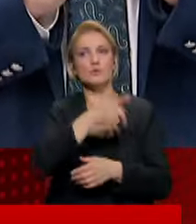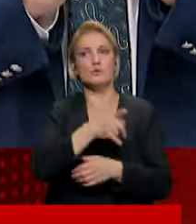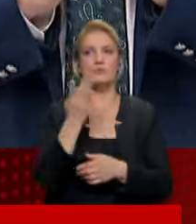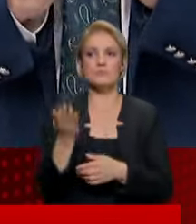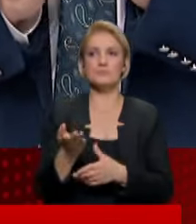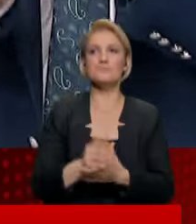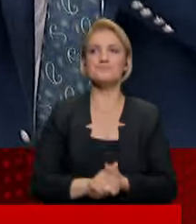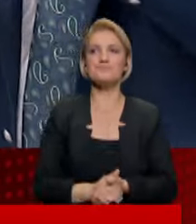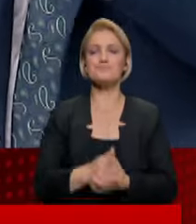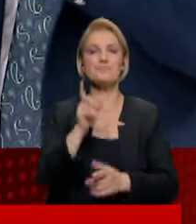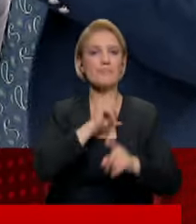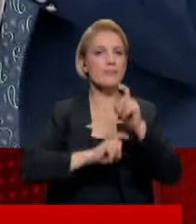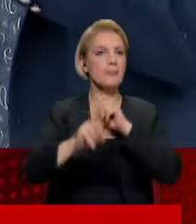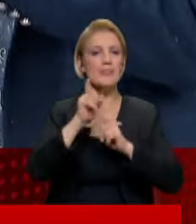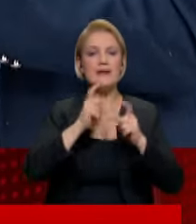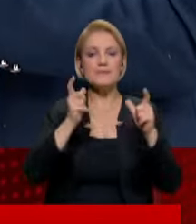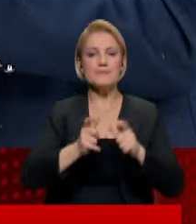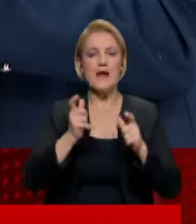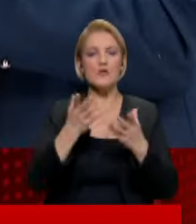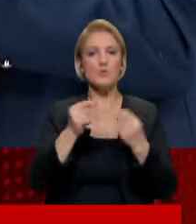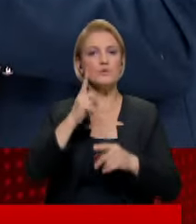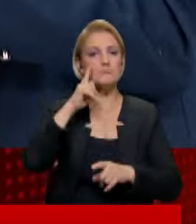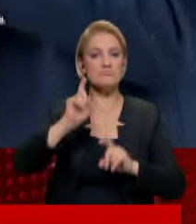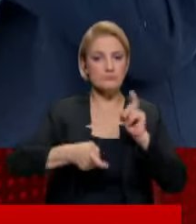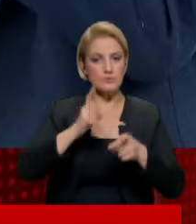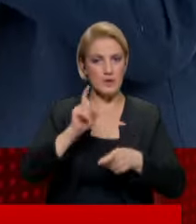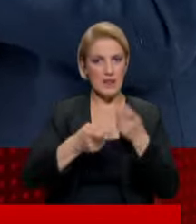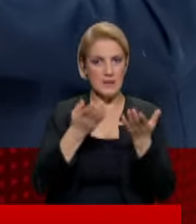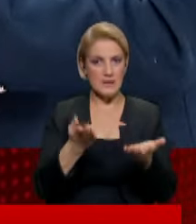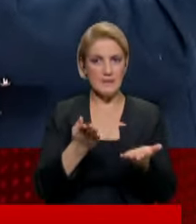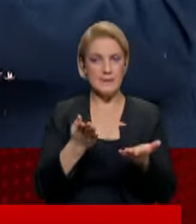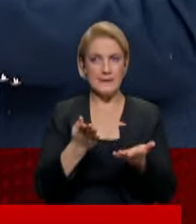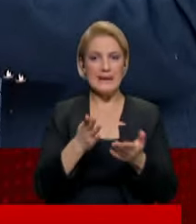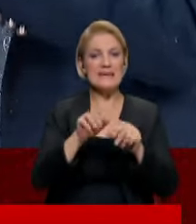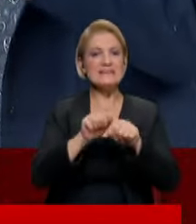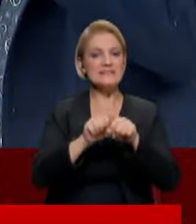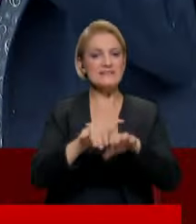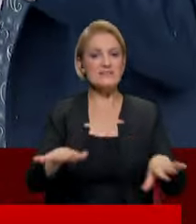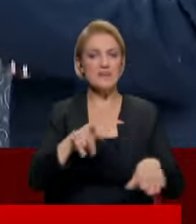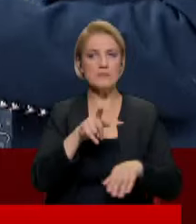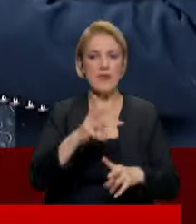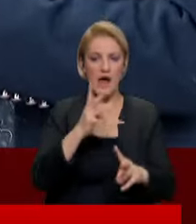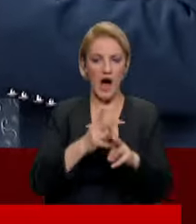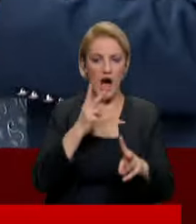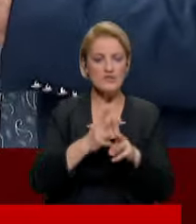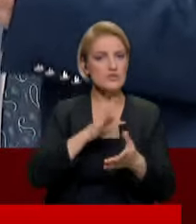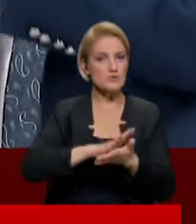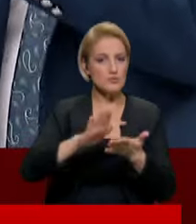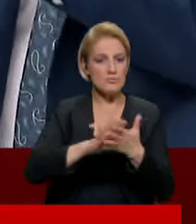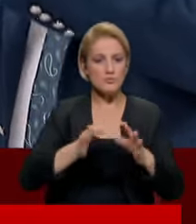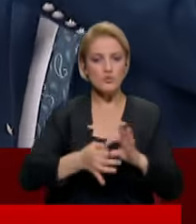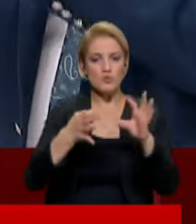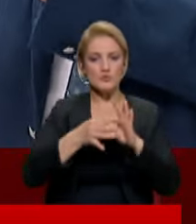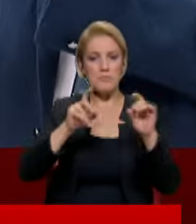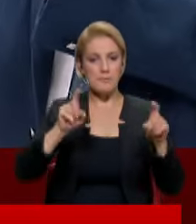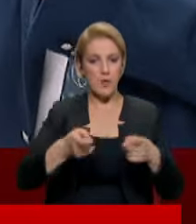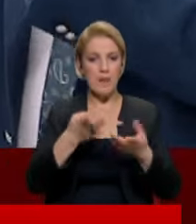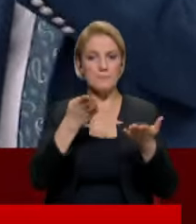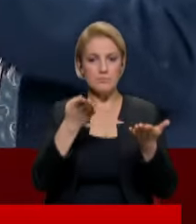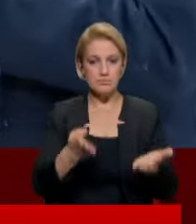kapılmayalım hataların nerede olduğunu tespit edelim infaz sistemimize acilen i değiştirelim Ama